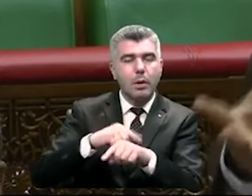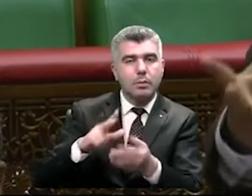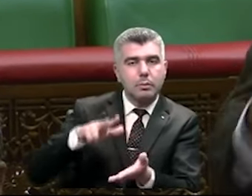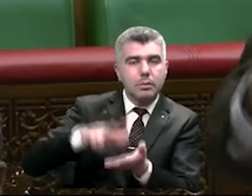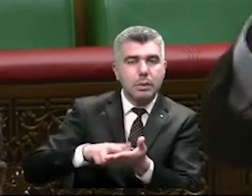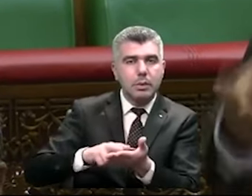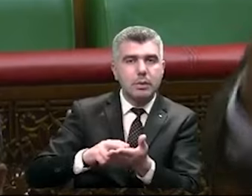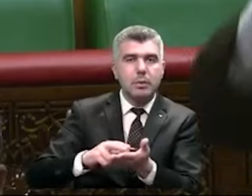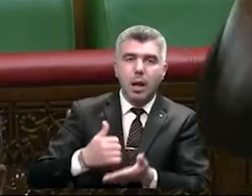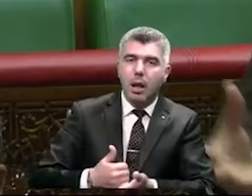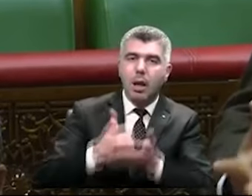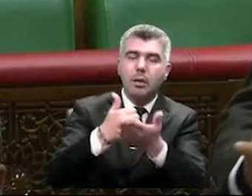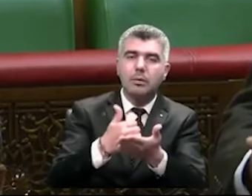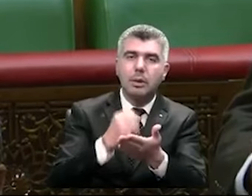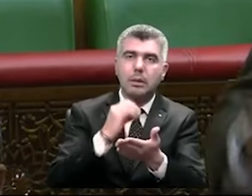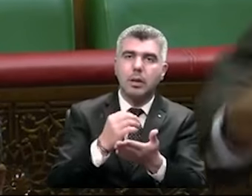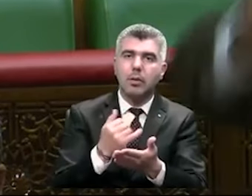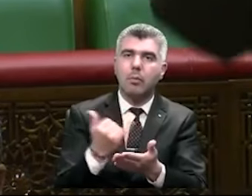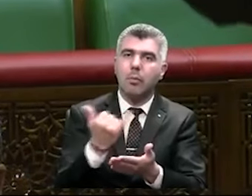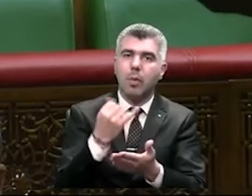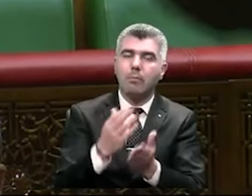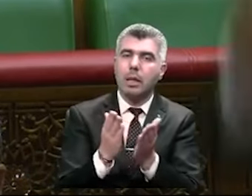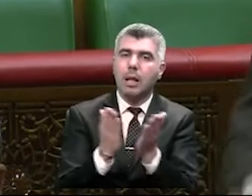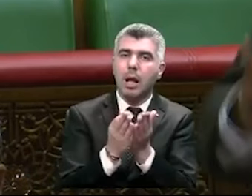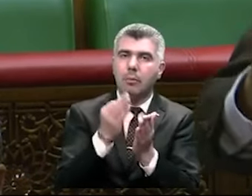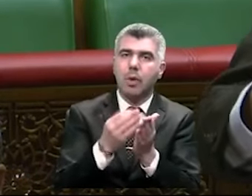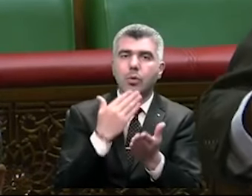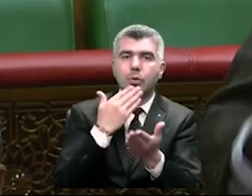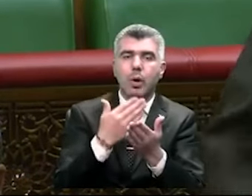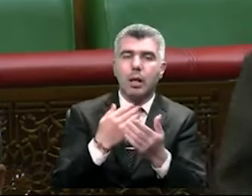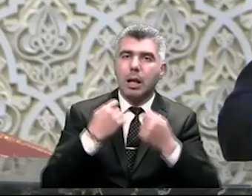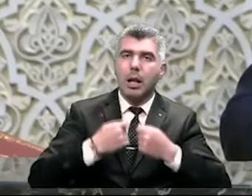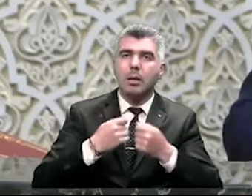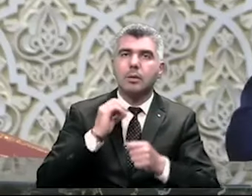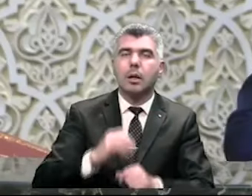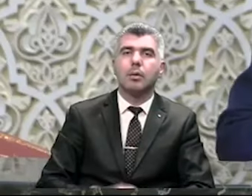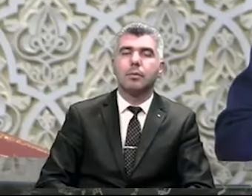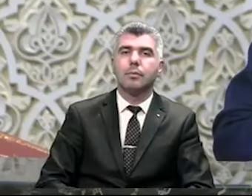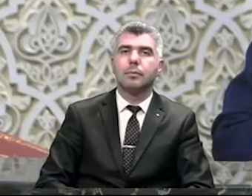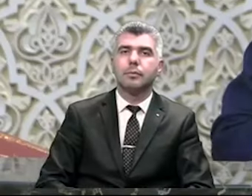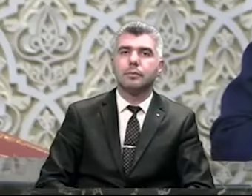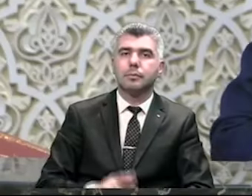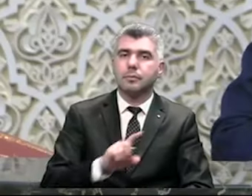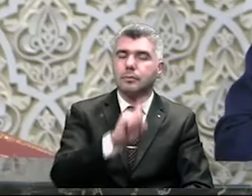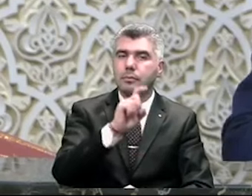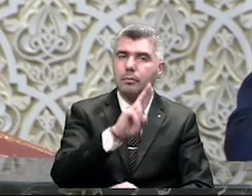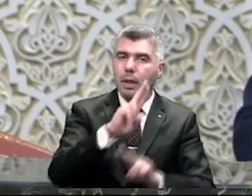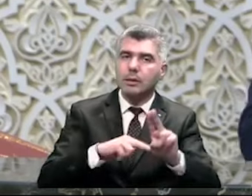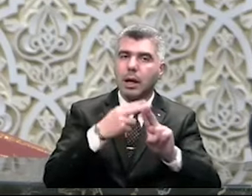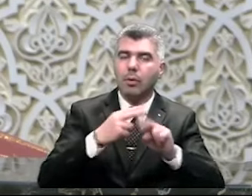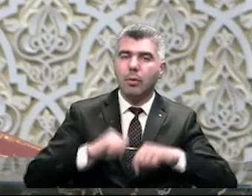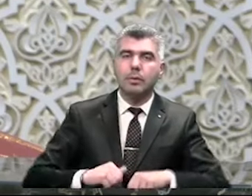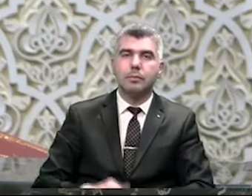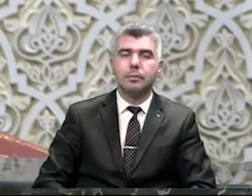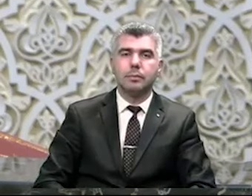تحلوا هذا المشكل ير له الطلبه الله يجازيك بخير شكرا م عبد الرحمن شكرا سيد الرئيس رجاء شكرا شكرا كلمه لكم السيد الوزير للتفاعل مع